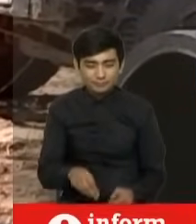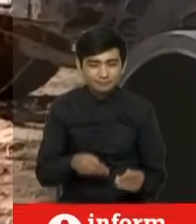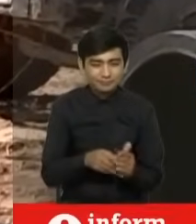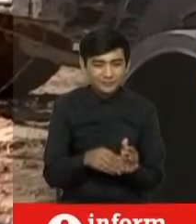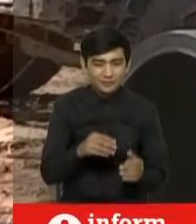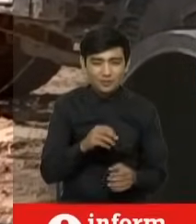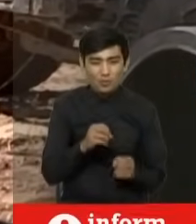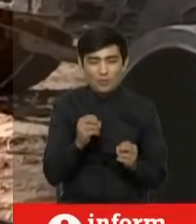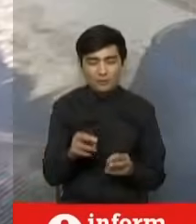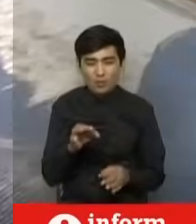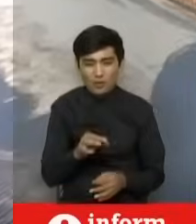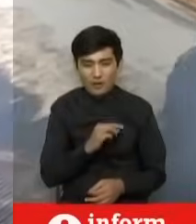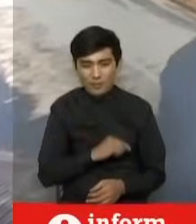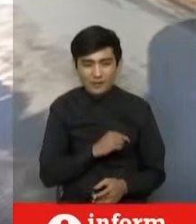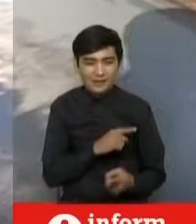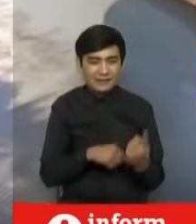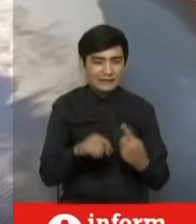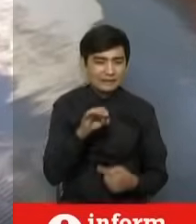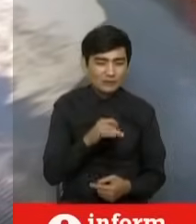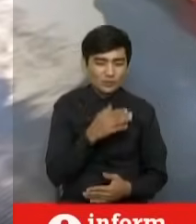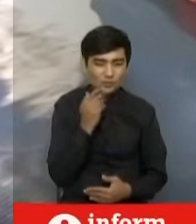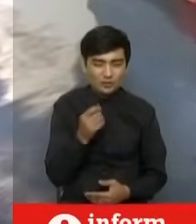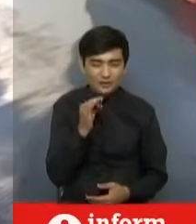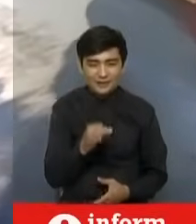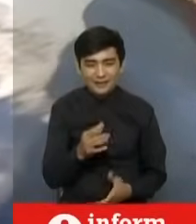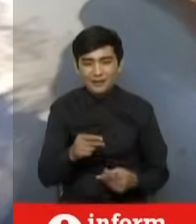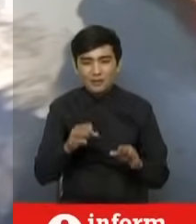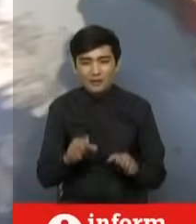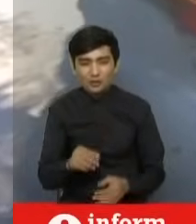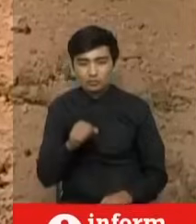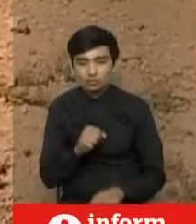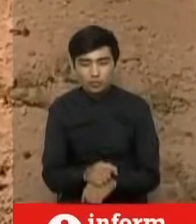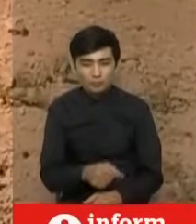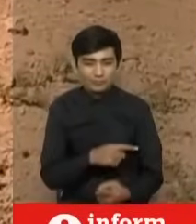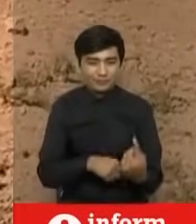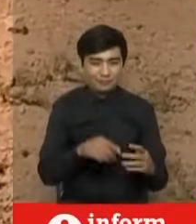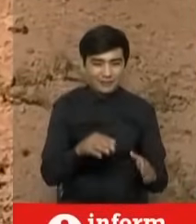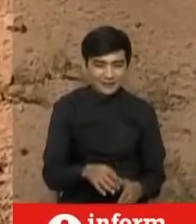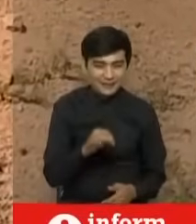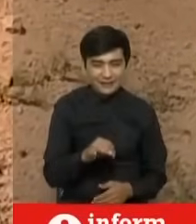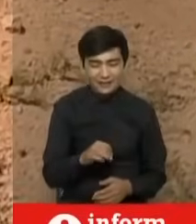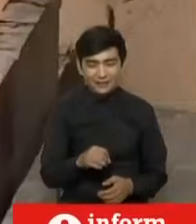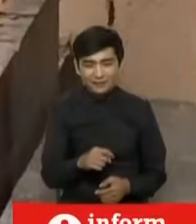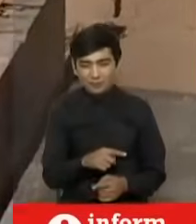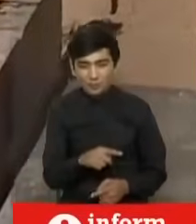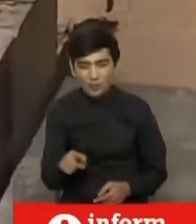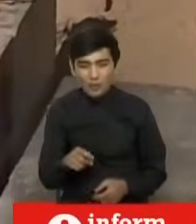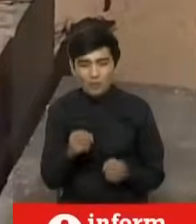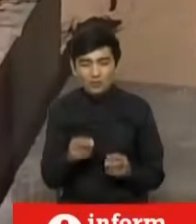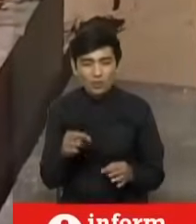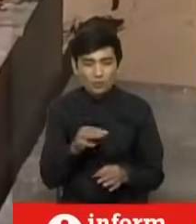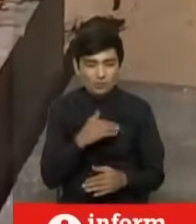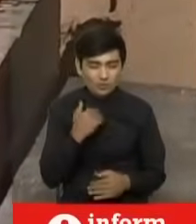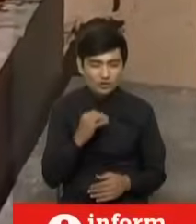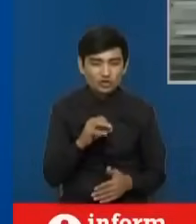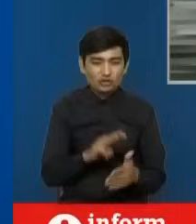лоббируются интересы бизнеса, говорят эксперты. Там, где можно приостановить деятельность предприятия для устранения пробелов в безопасности,